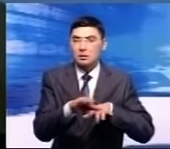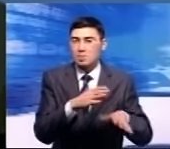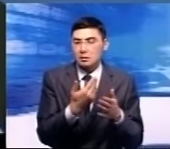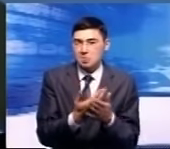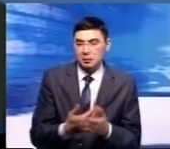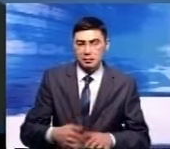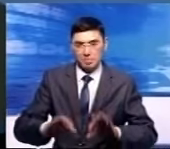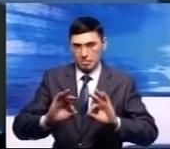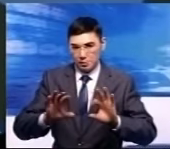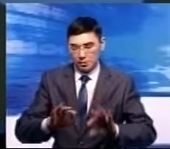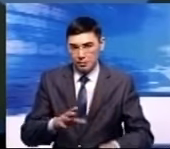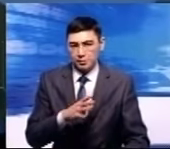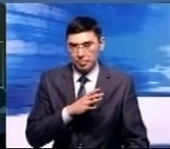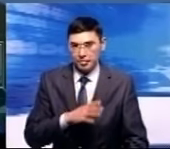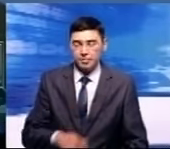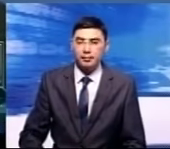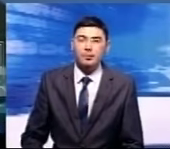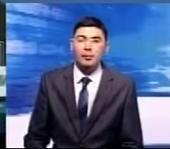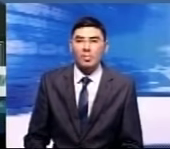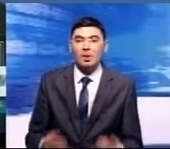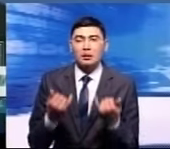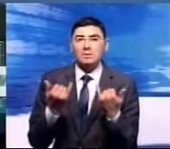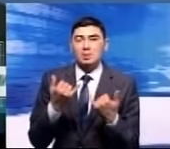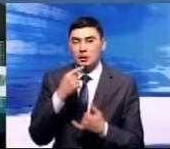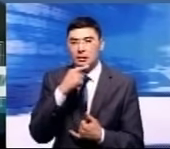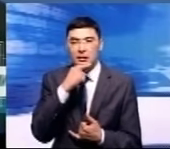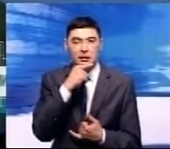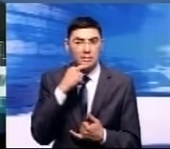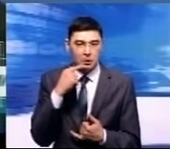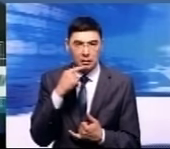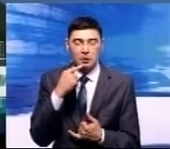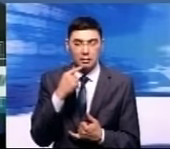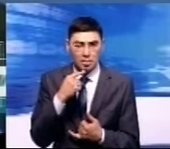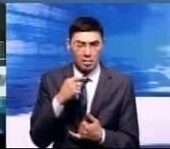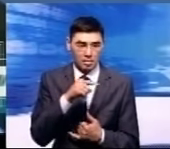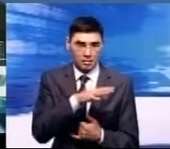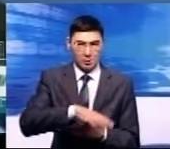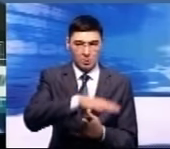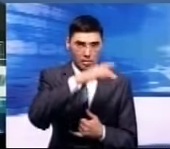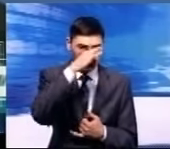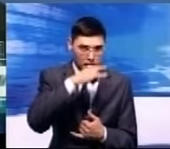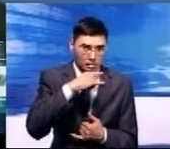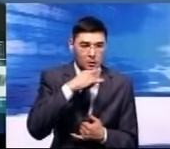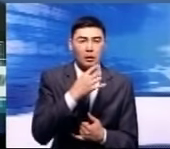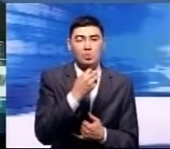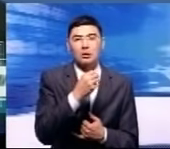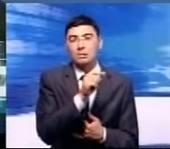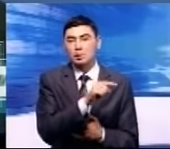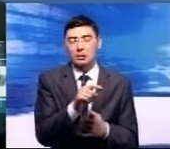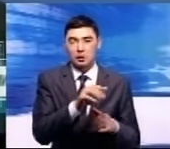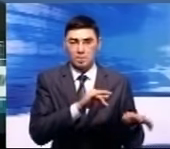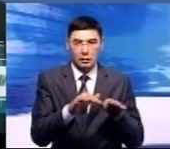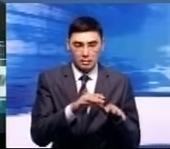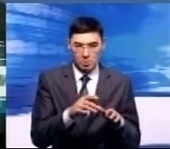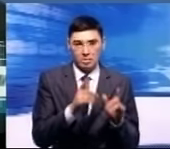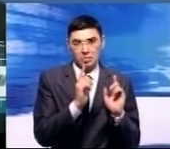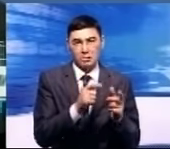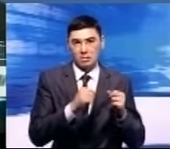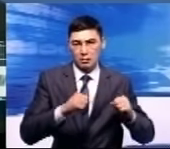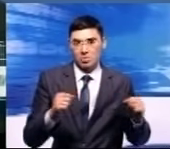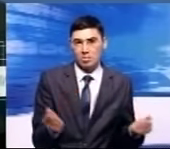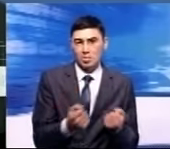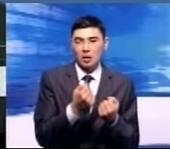Россия поддерживает позицию и Казахстана, и других участников данного процесса, что между нами